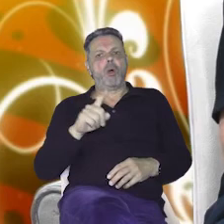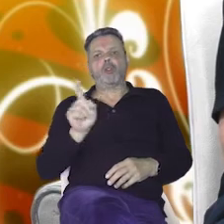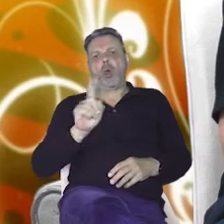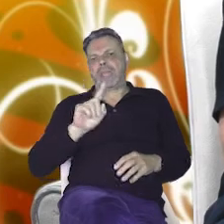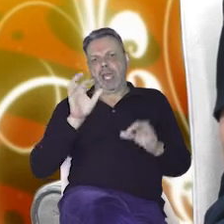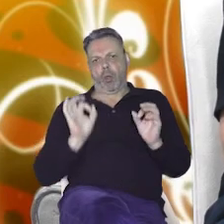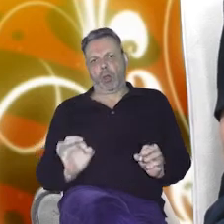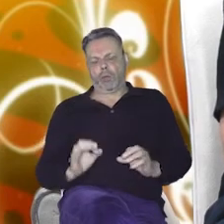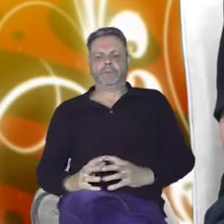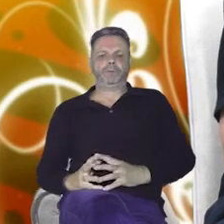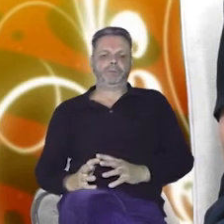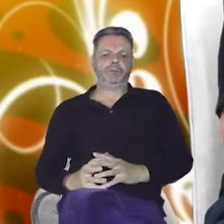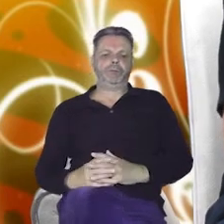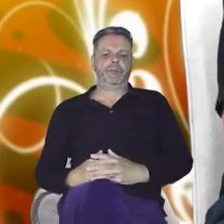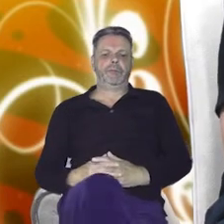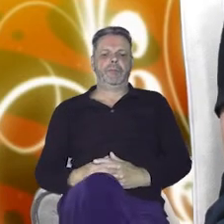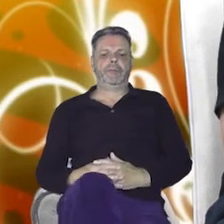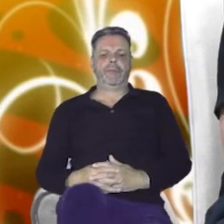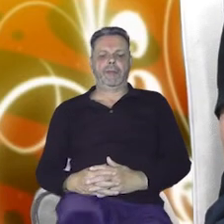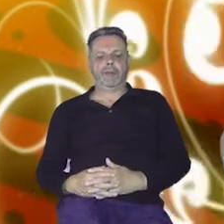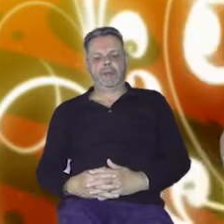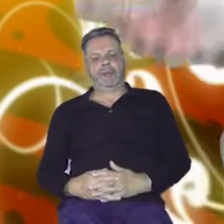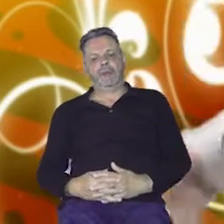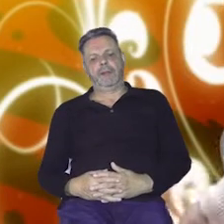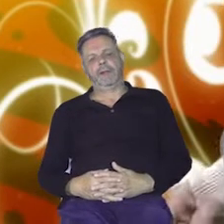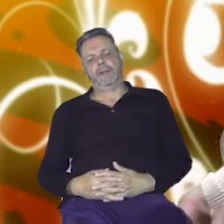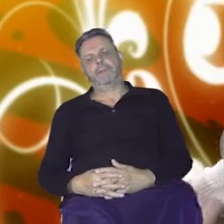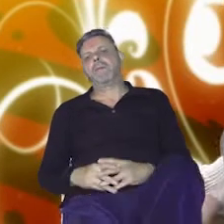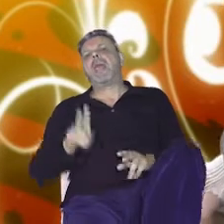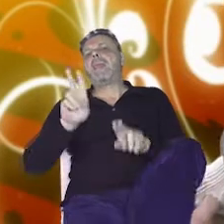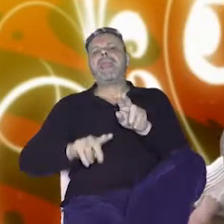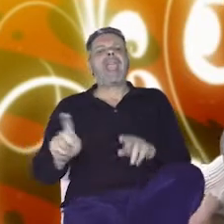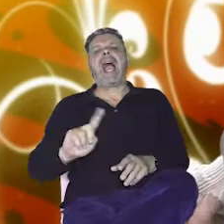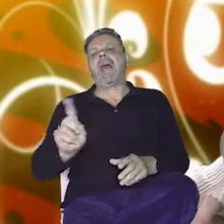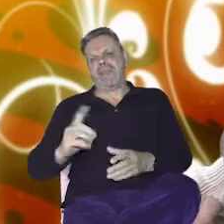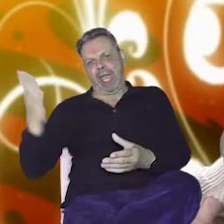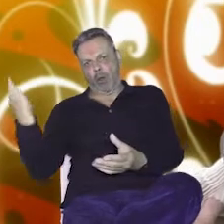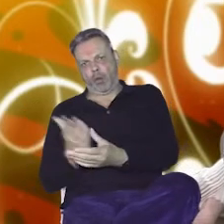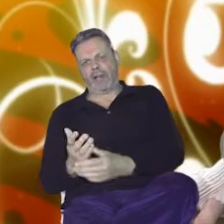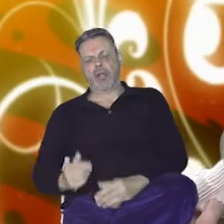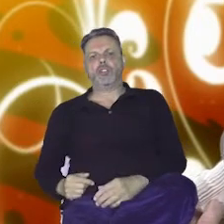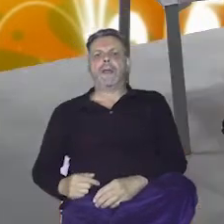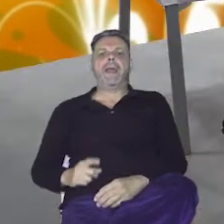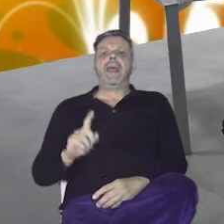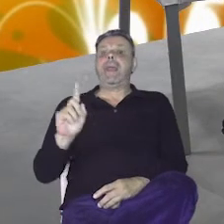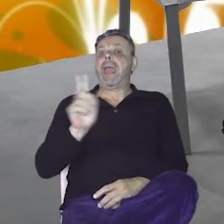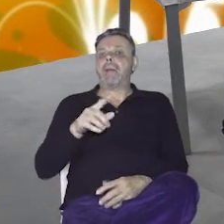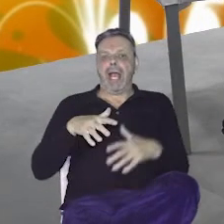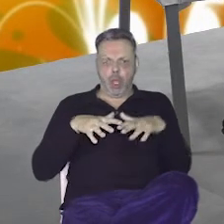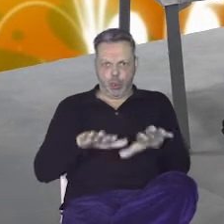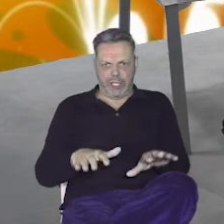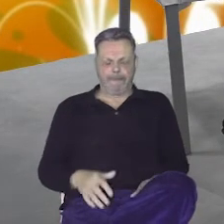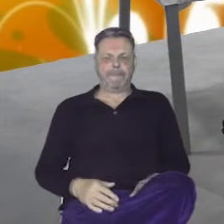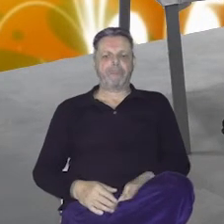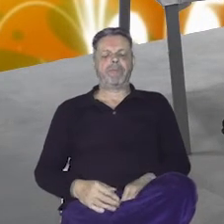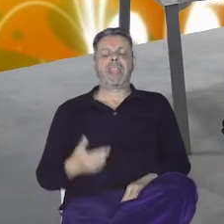štima. Njege nema, takve kakve takva kakva bi trebala, njege nema. Da. Nema osoblja. Jer ja ne